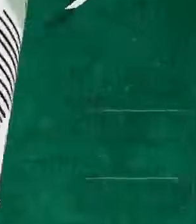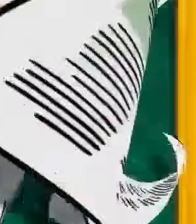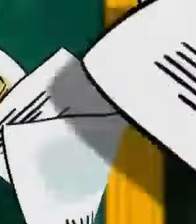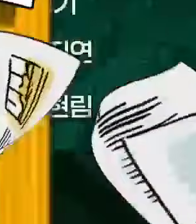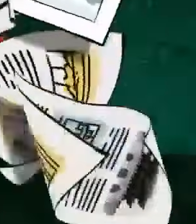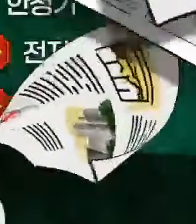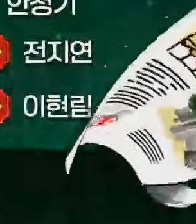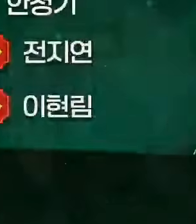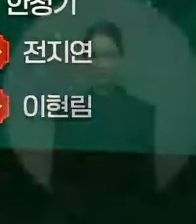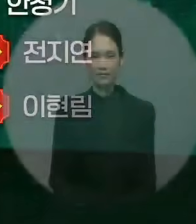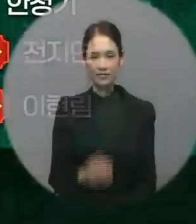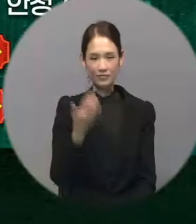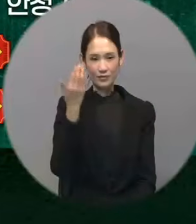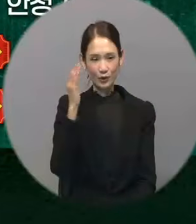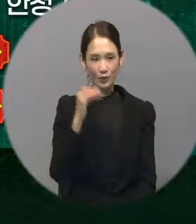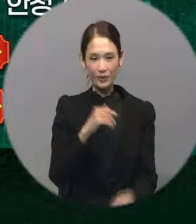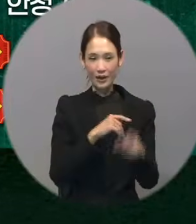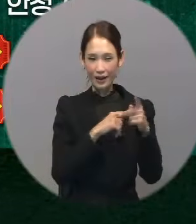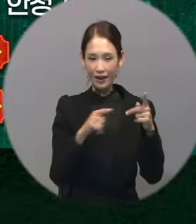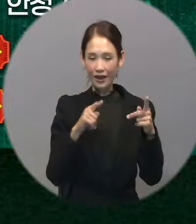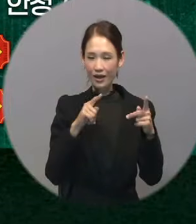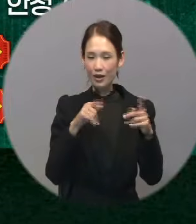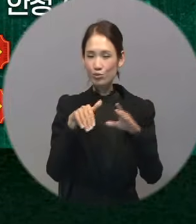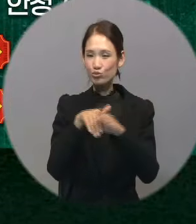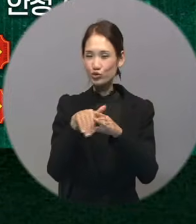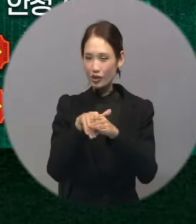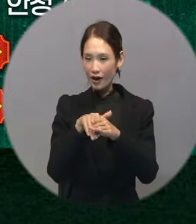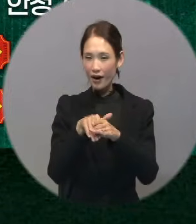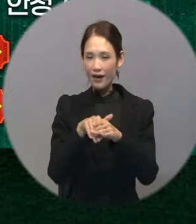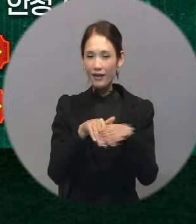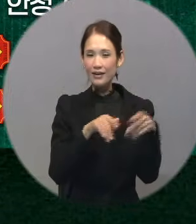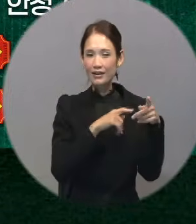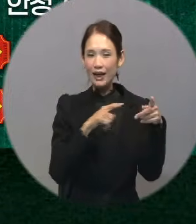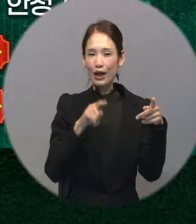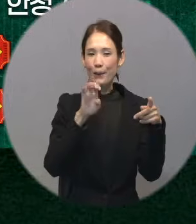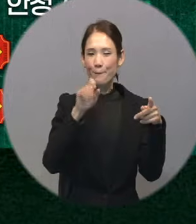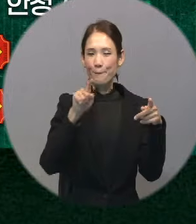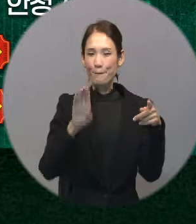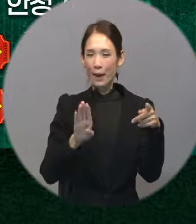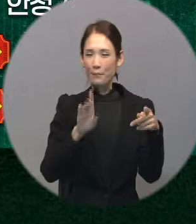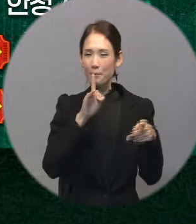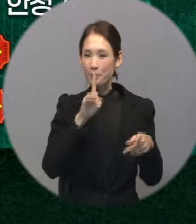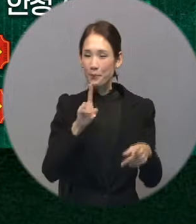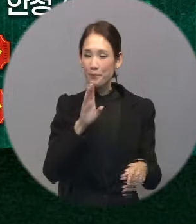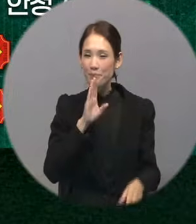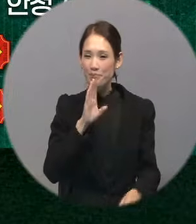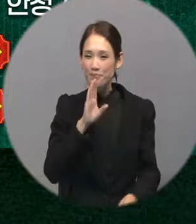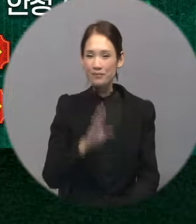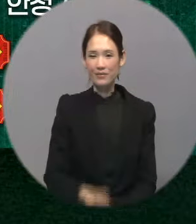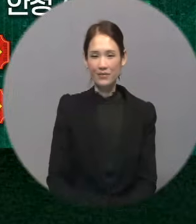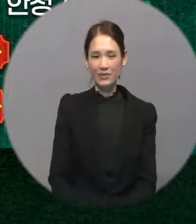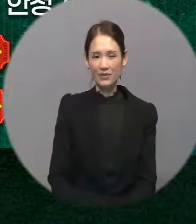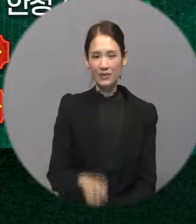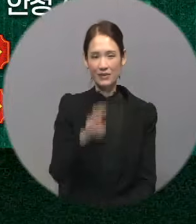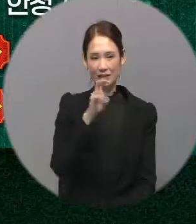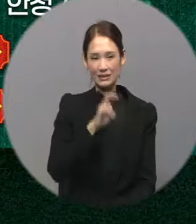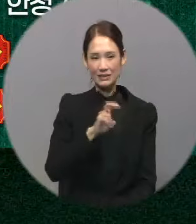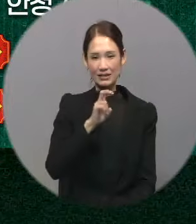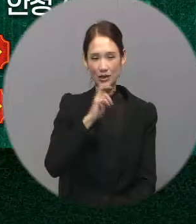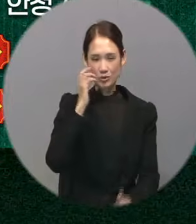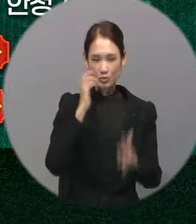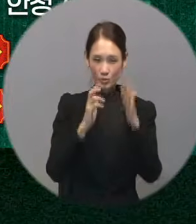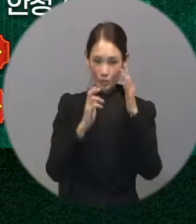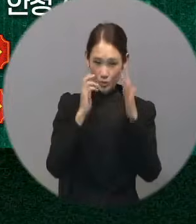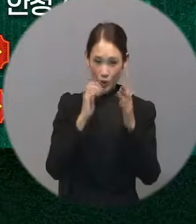어떻게 보면 요즘에 이 K가 붙는 문화를 만든 거는 K-팝이라고 해도 과언이 아닐 텐데 이게 좀 음악이 좀 복잡